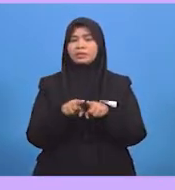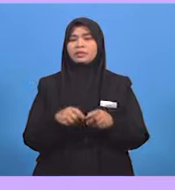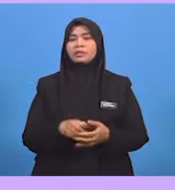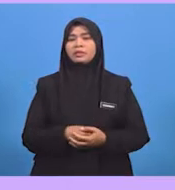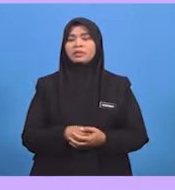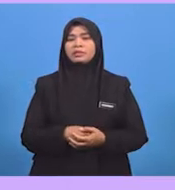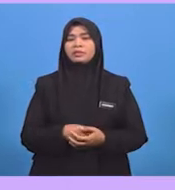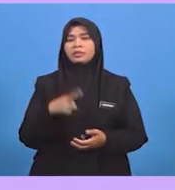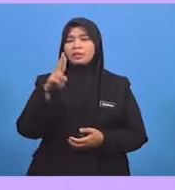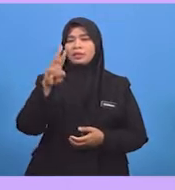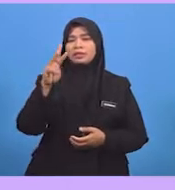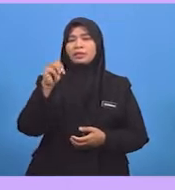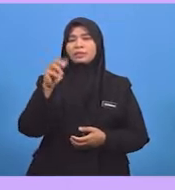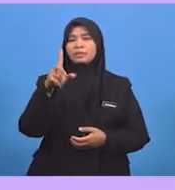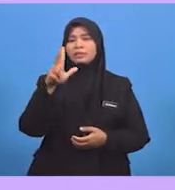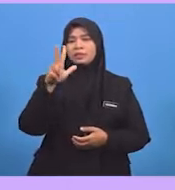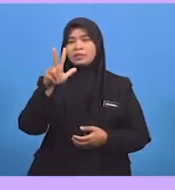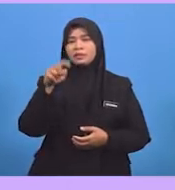dengan